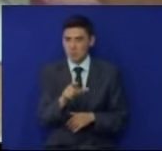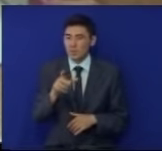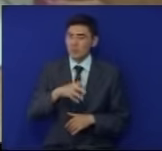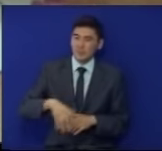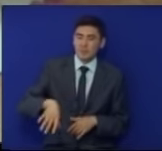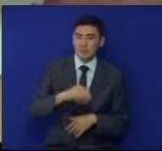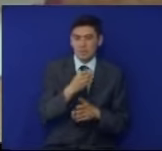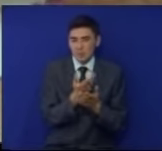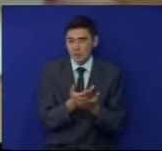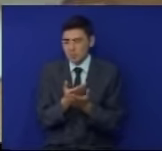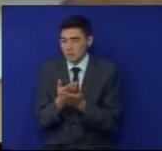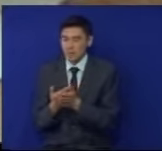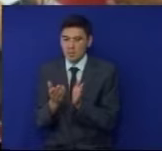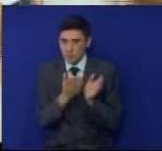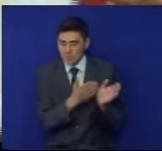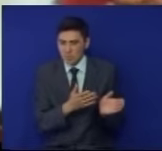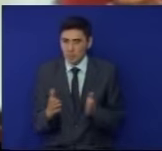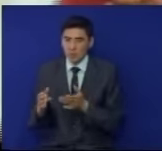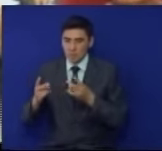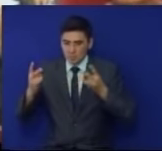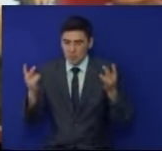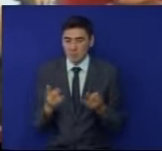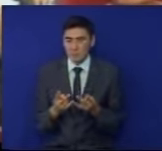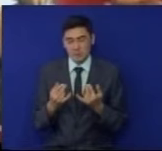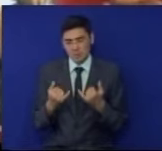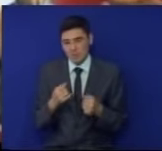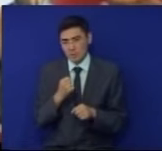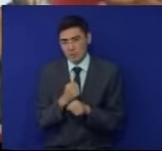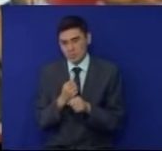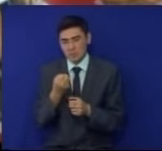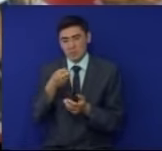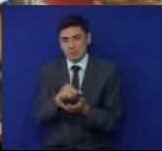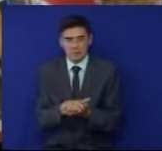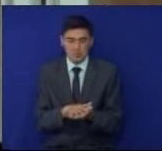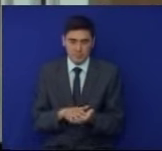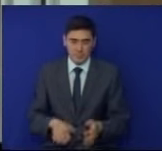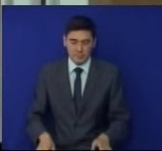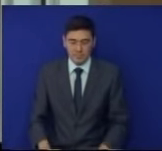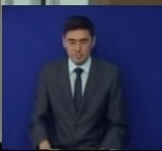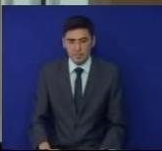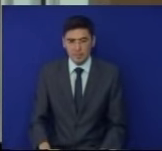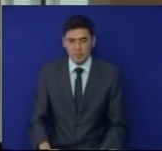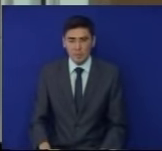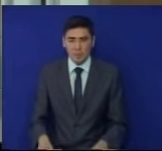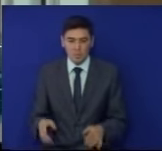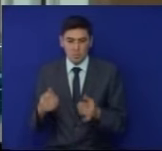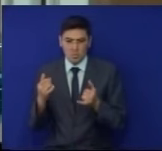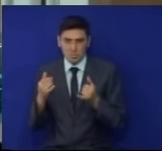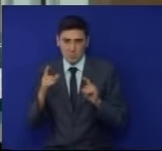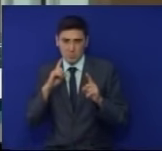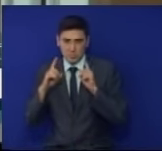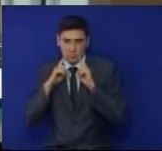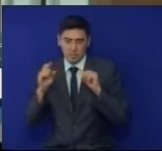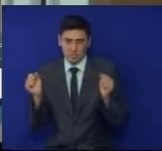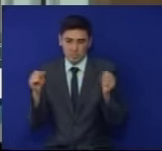встречи с подчиненными. В этом направлении уже сейчас проводится большая работа, говорят госслужащие. Живая встреча, которая прошла вот сегодня